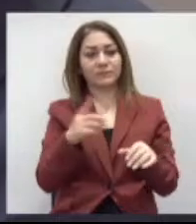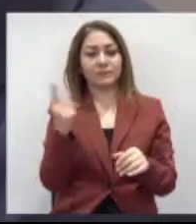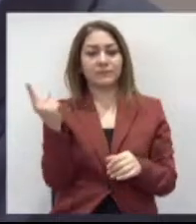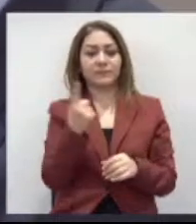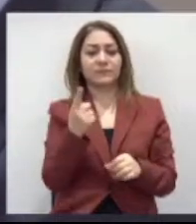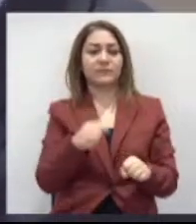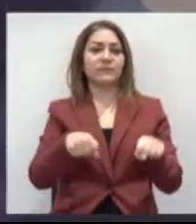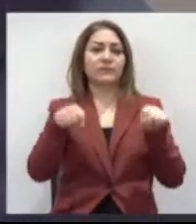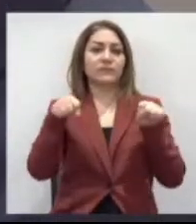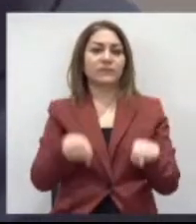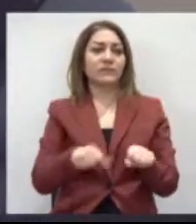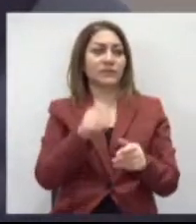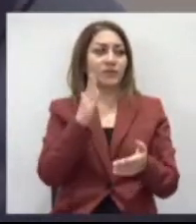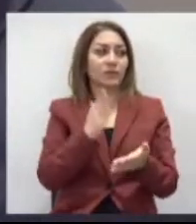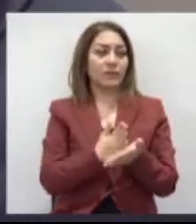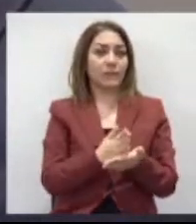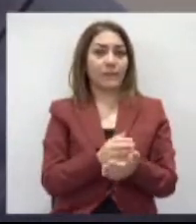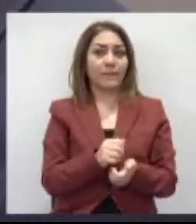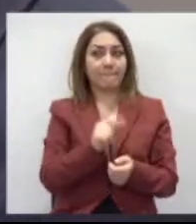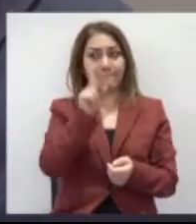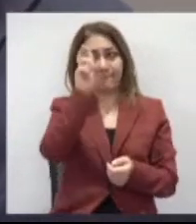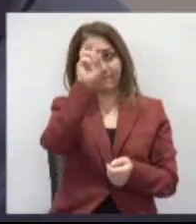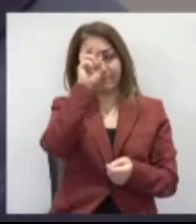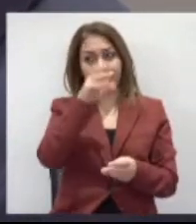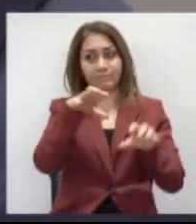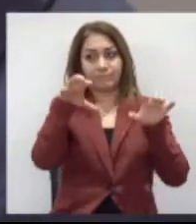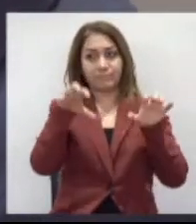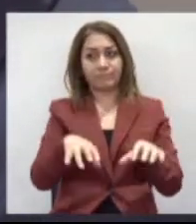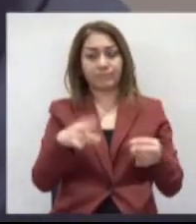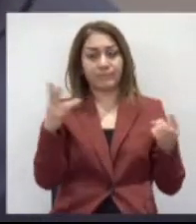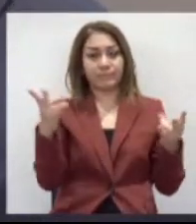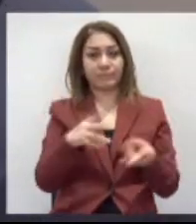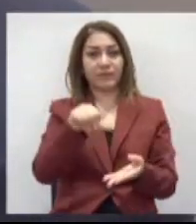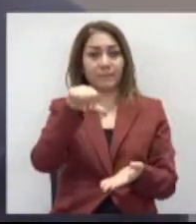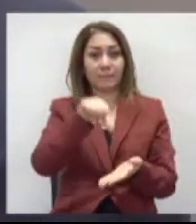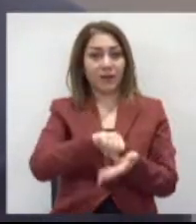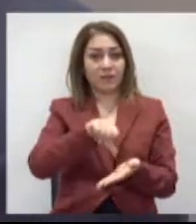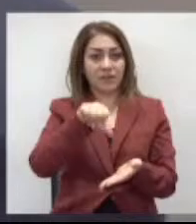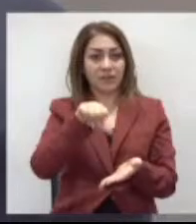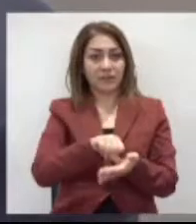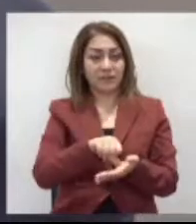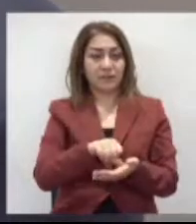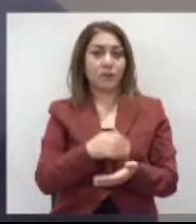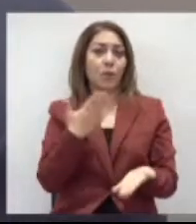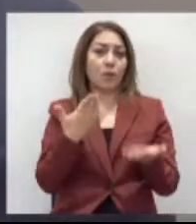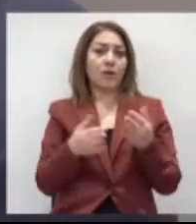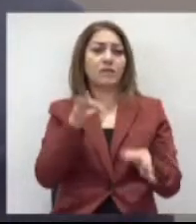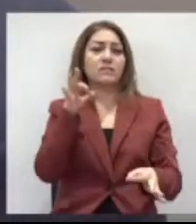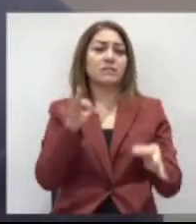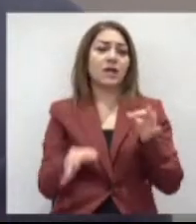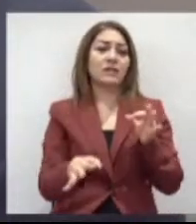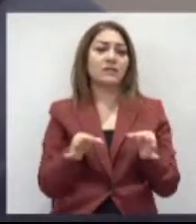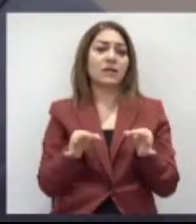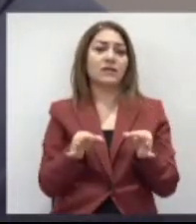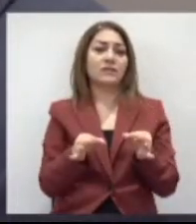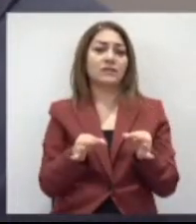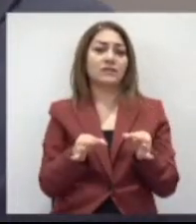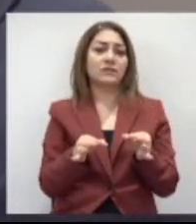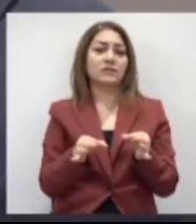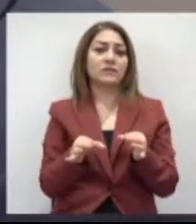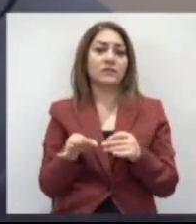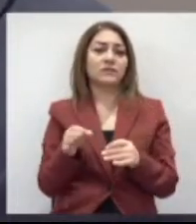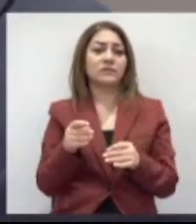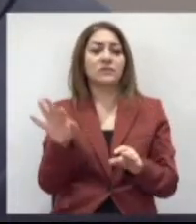առաջնային մանդատով ոշտված լինի եւ հանրապետության նախագահը պետք է մասնակցի, օրինակ դատական ավելի շատ մասնակցի